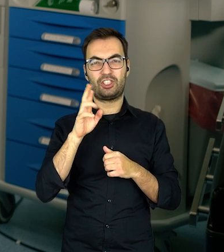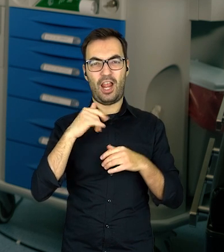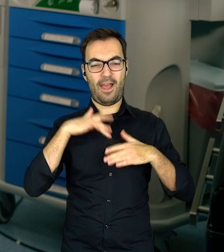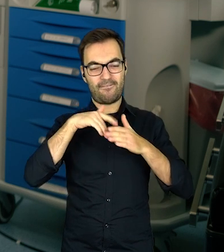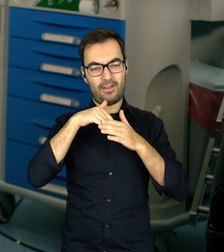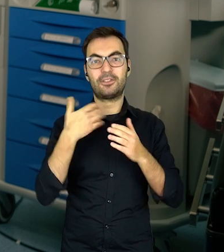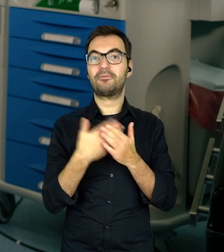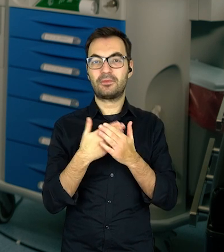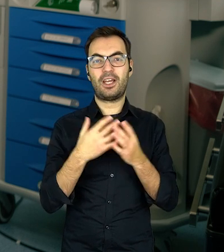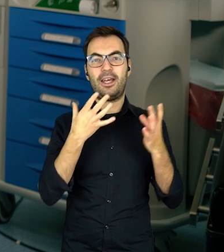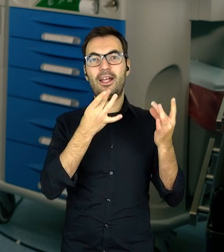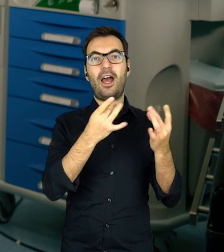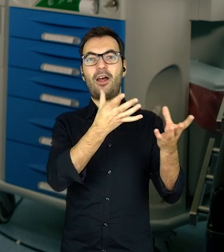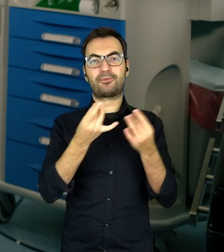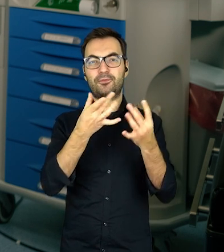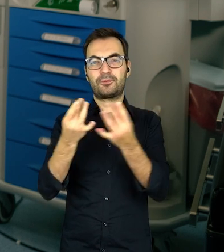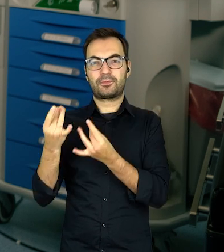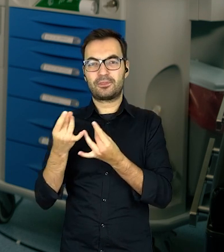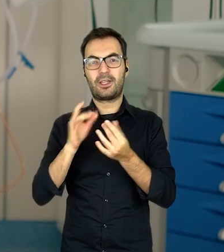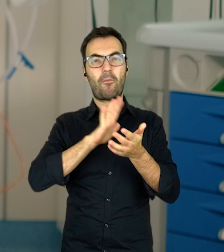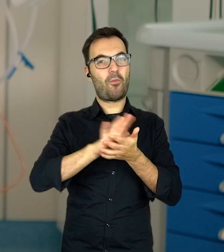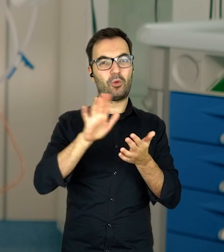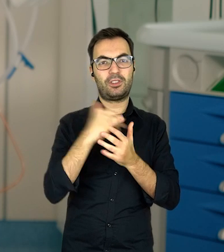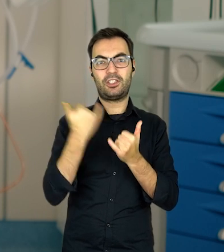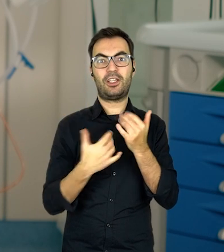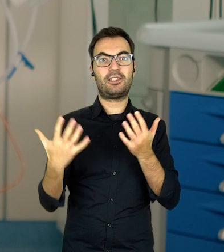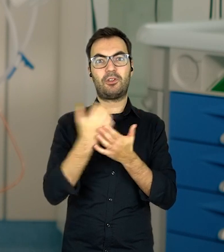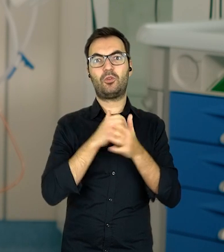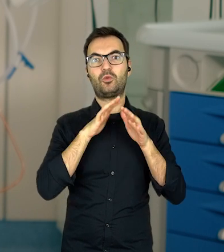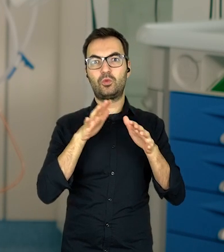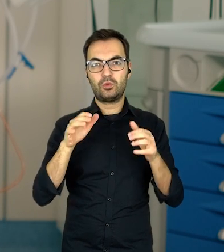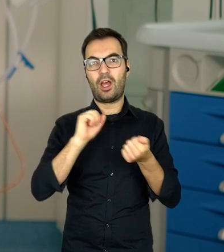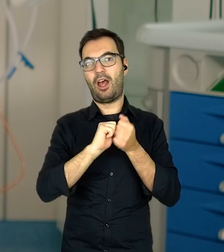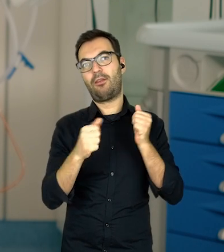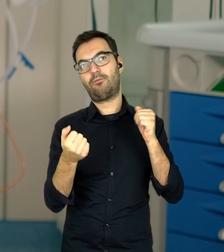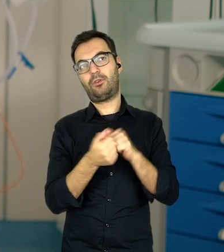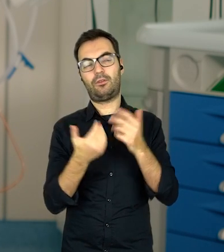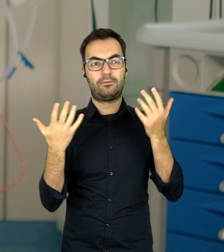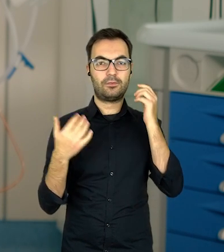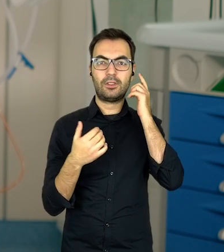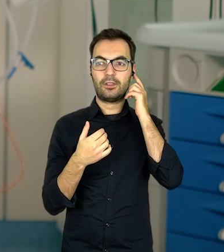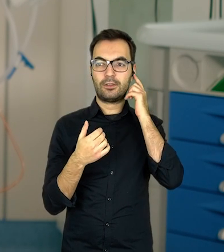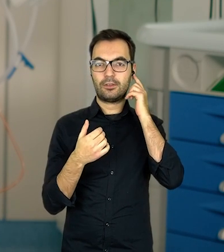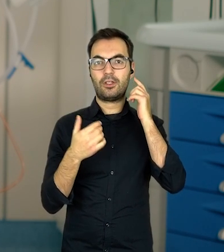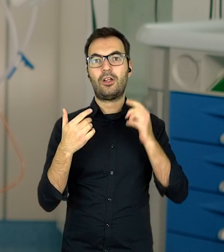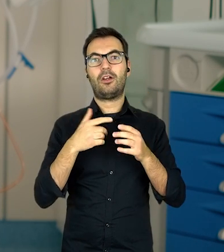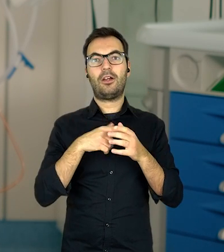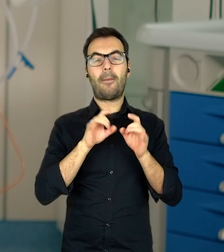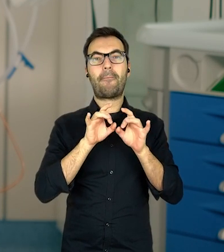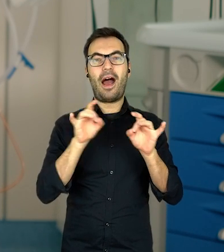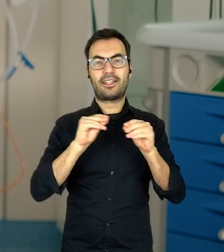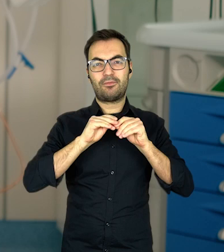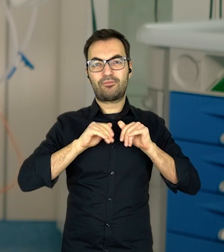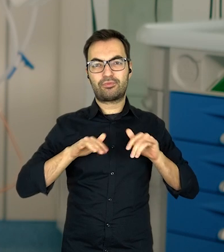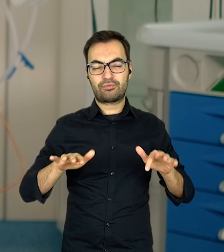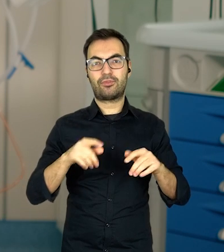Jego rolą jest zatrzymywanie różnych zanieczyszczeń. Gdy nazbiera się ich więcej albo gdy zaczną się w nim